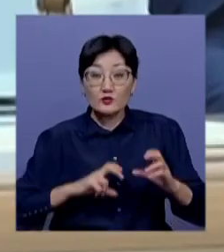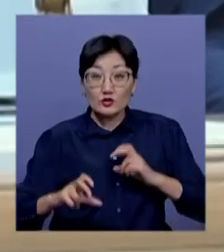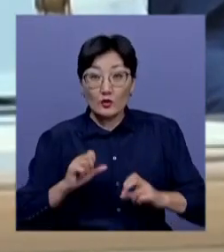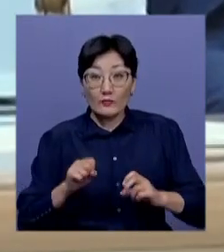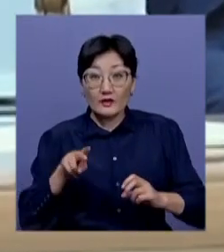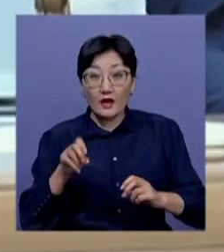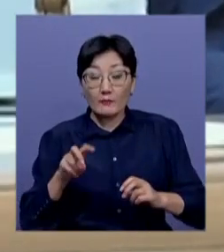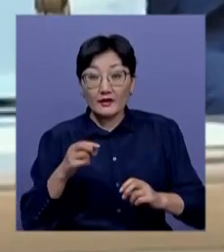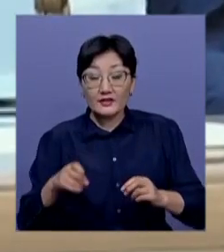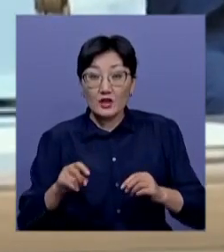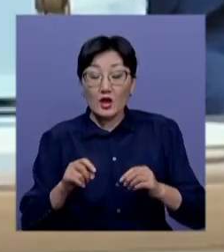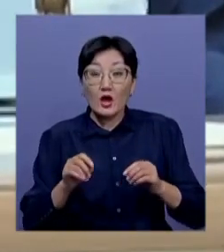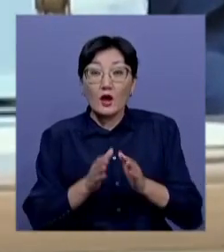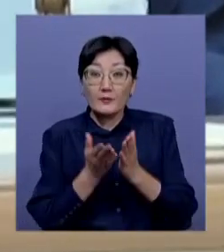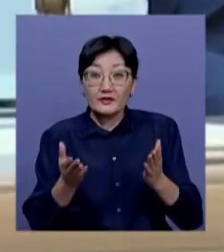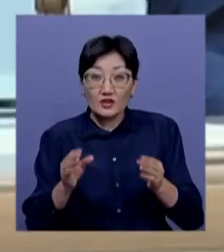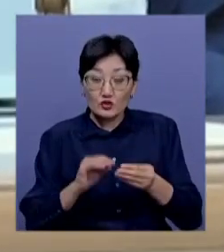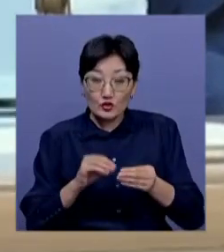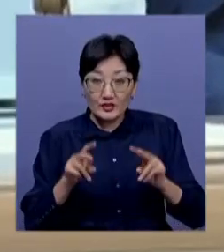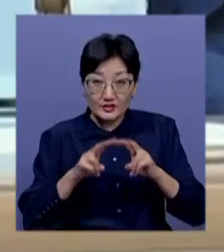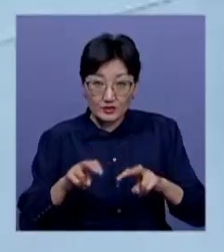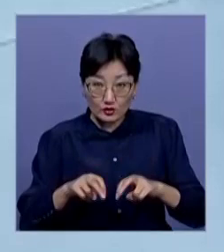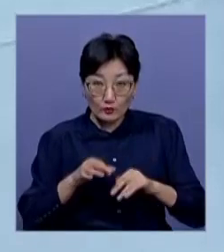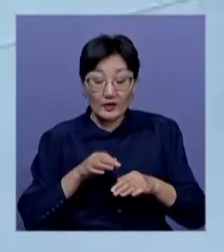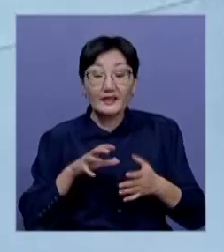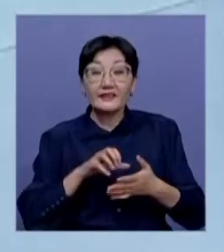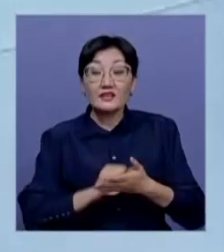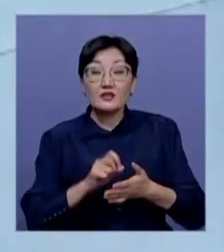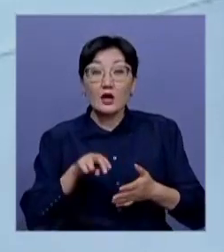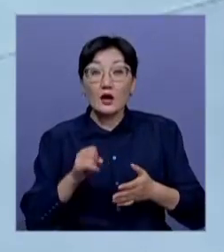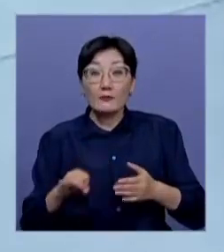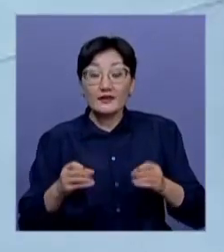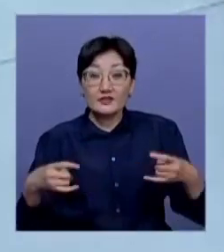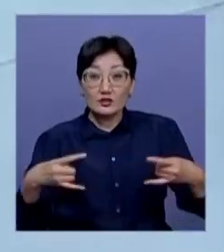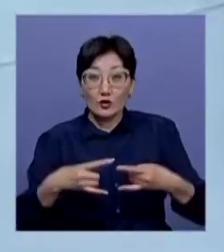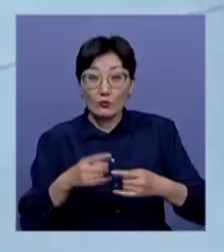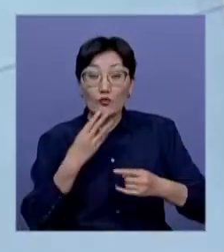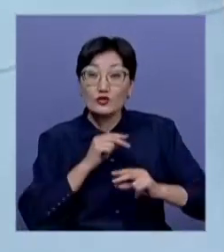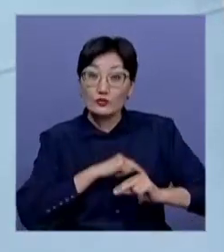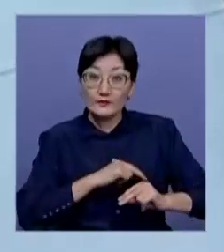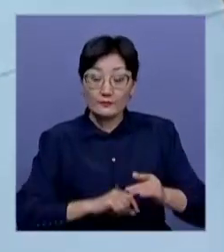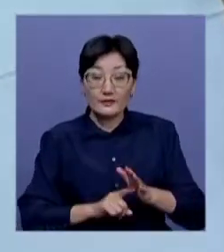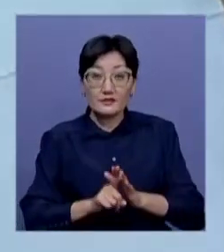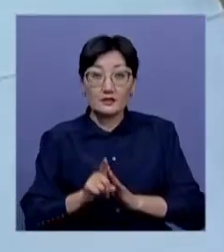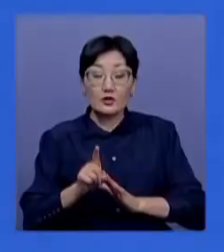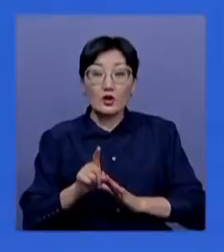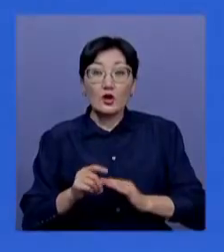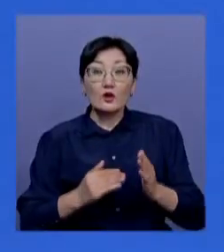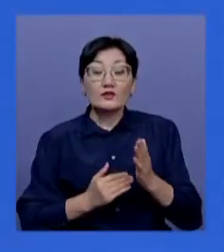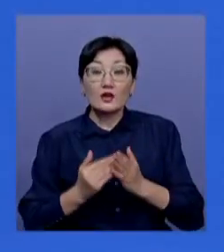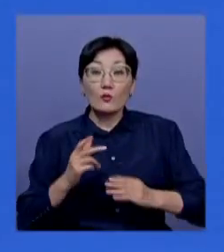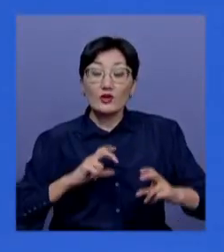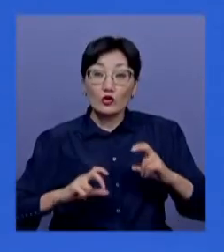ақын шығармашылығын жүйелі зерттеумен айналысады. Абай телеарнасы өз жұмысын бастады. Жоғары